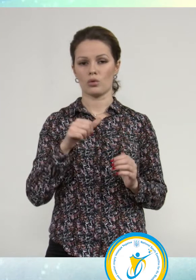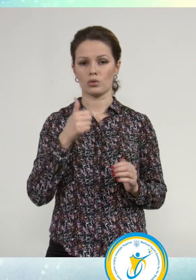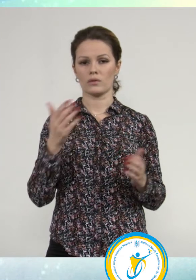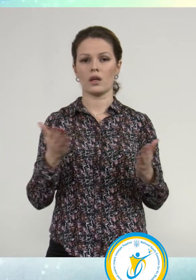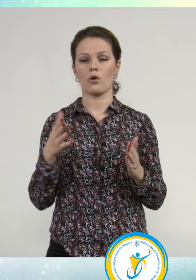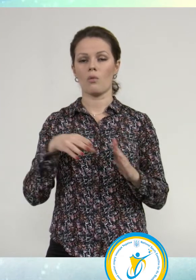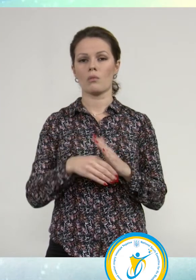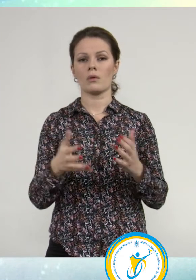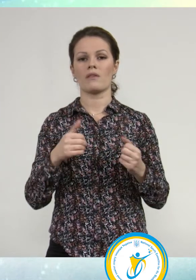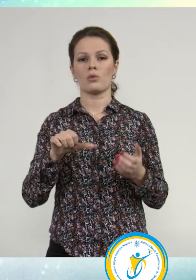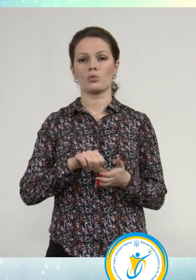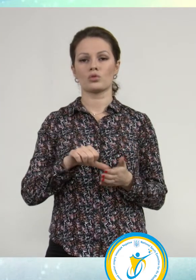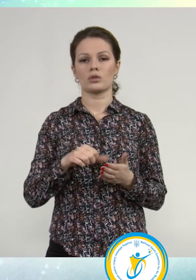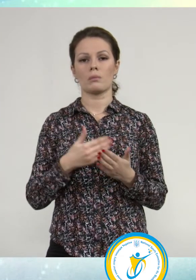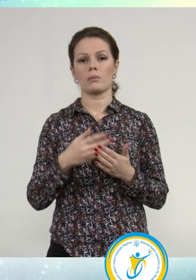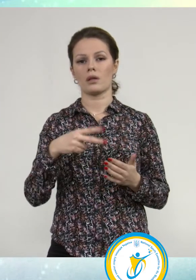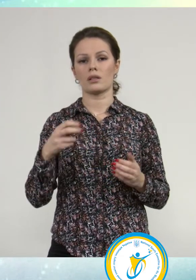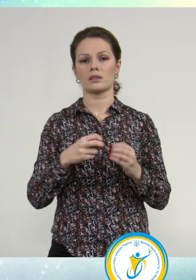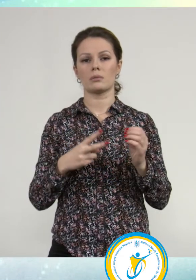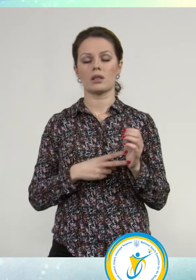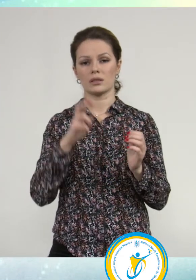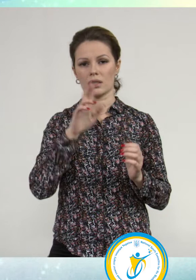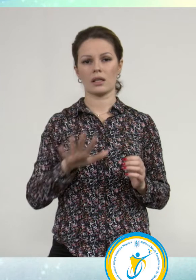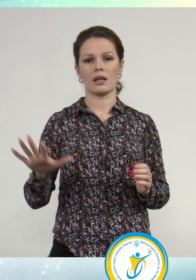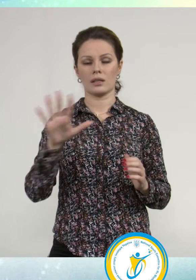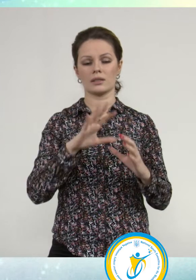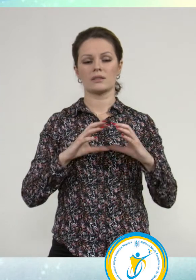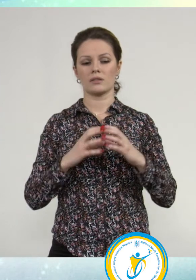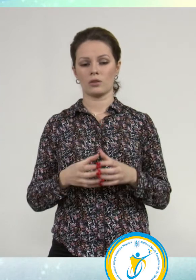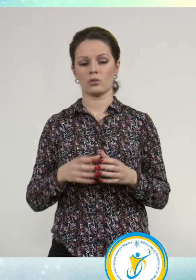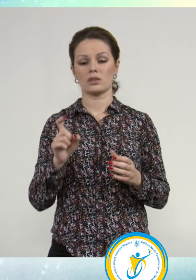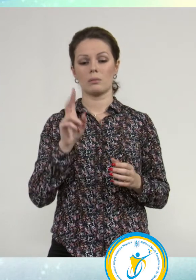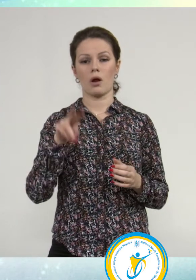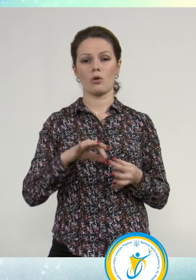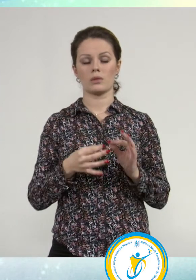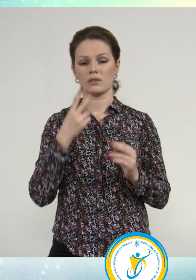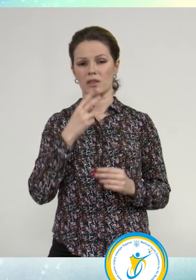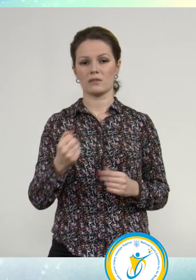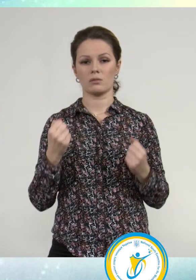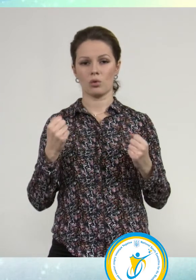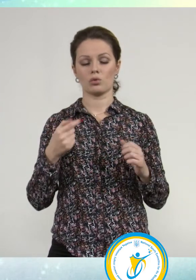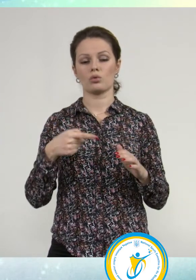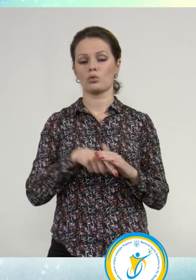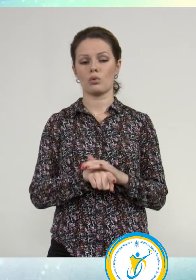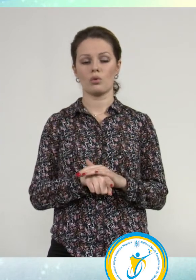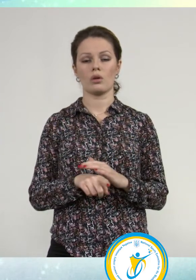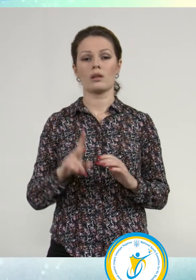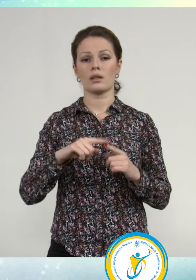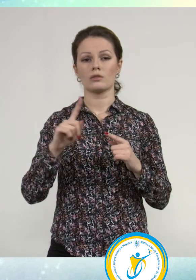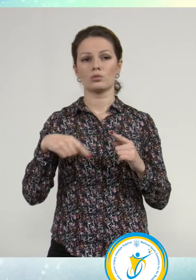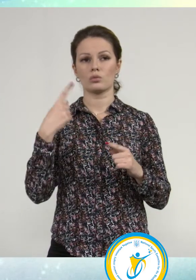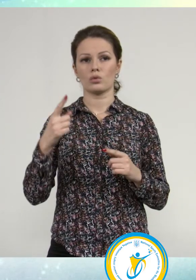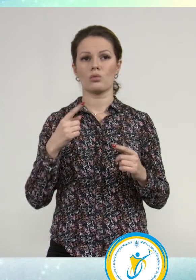участь біля 17 країн світу з паралімпійських видів спорту, то в наступному році ми також